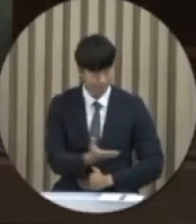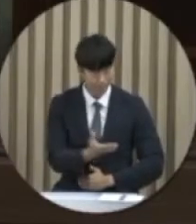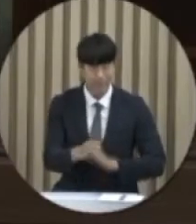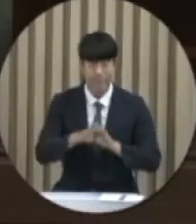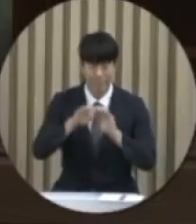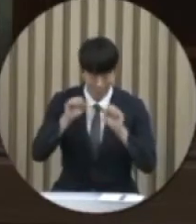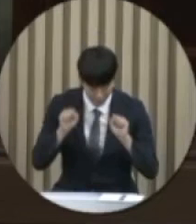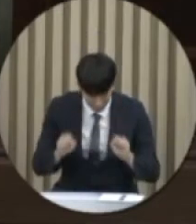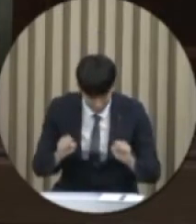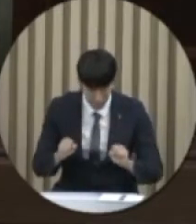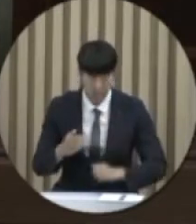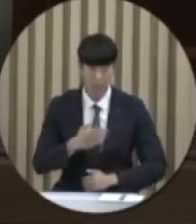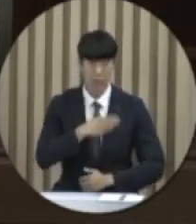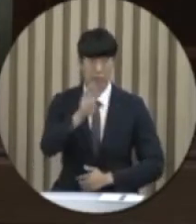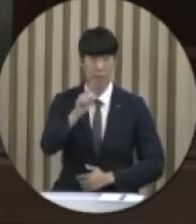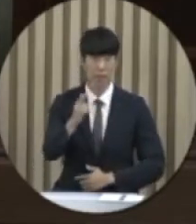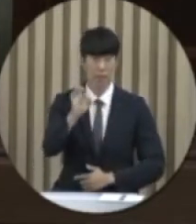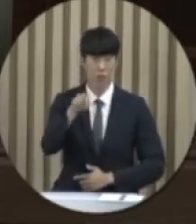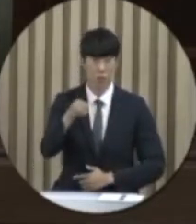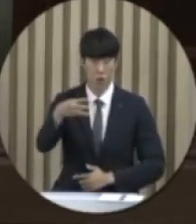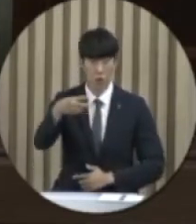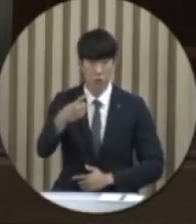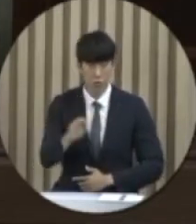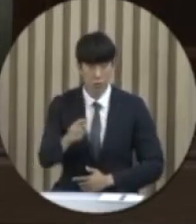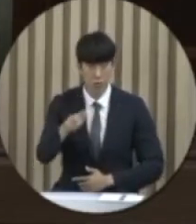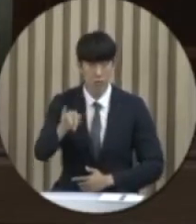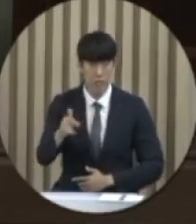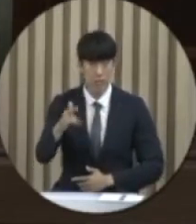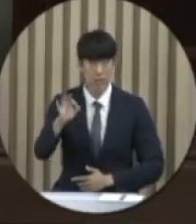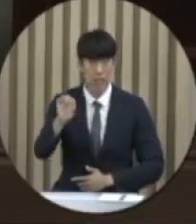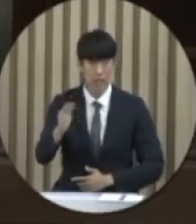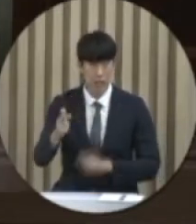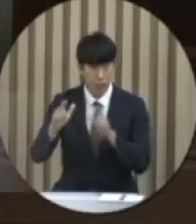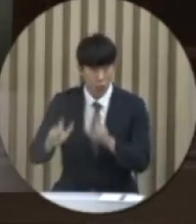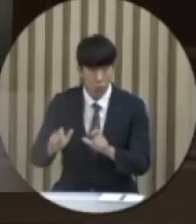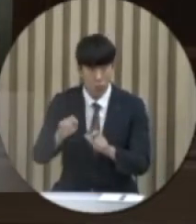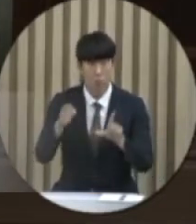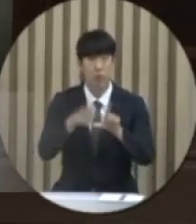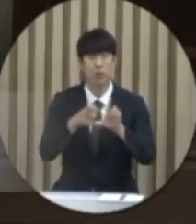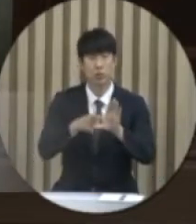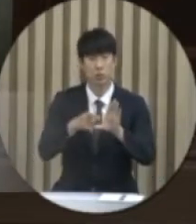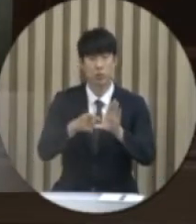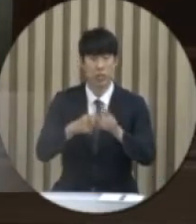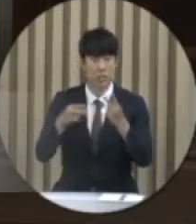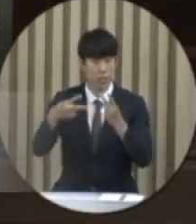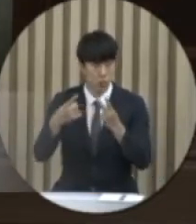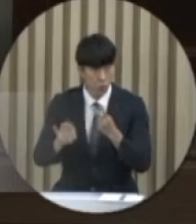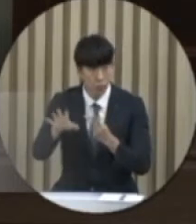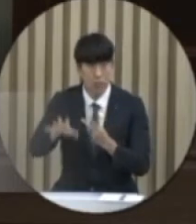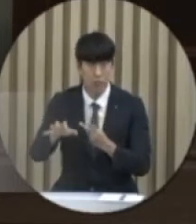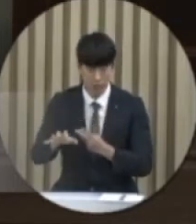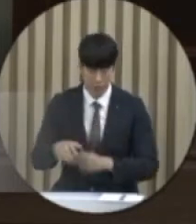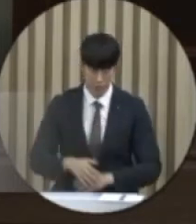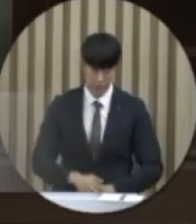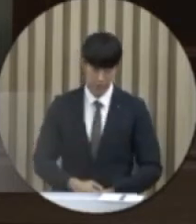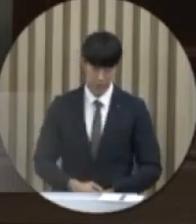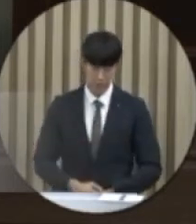안녕하십니까. 저는 반월동, 진안동, 경점1동, 경점2동 지역구의 김현상 의원입니다.